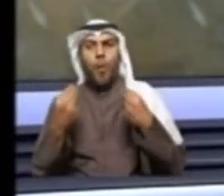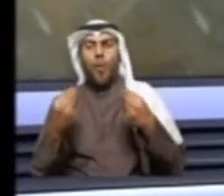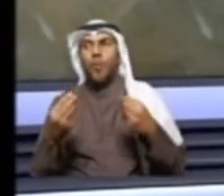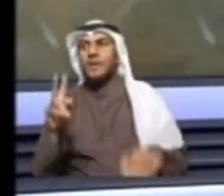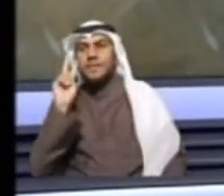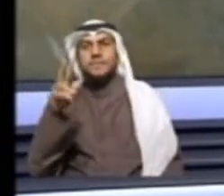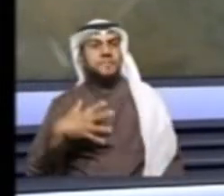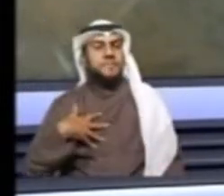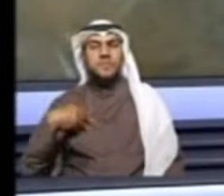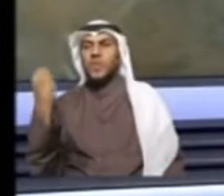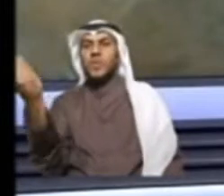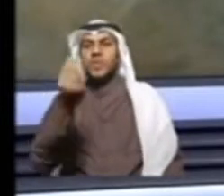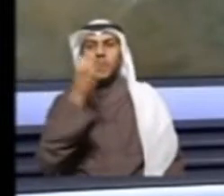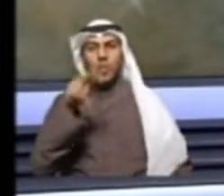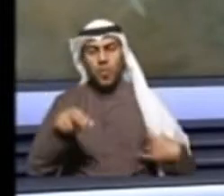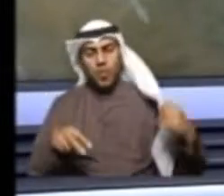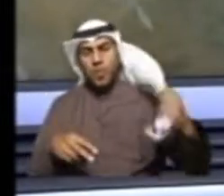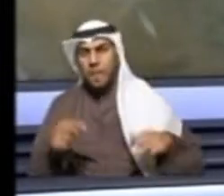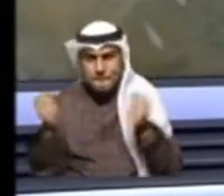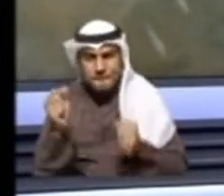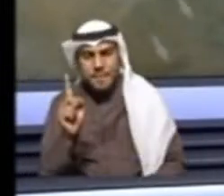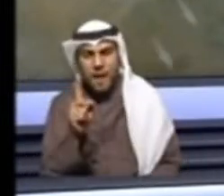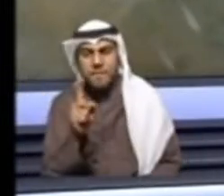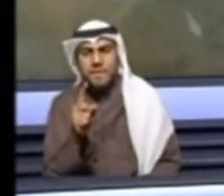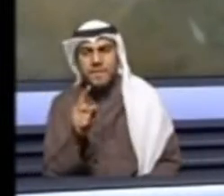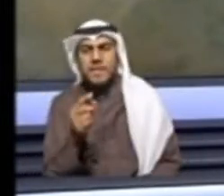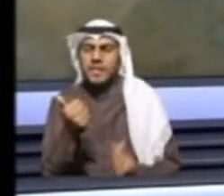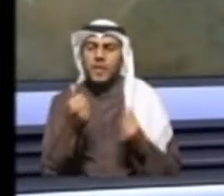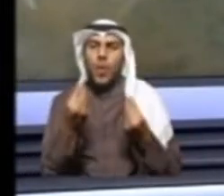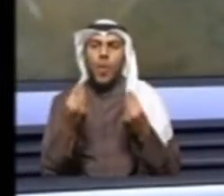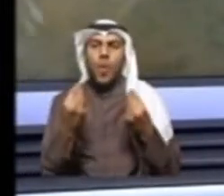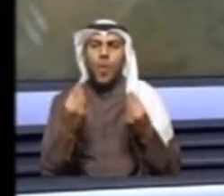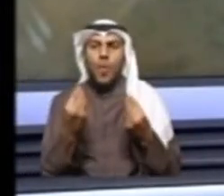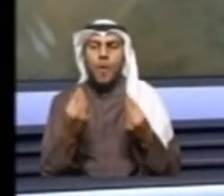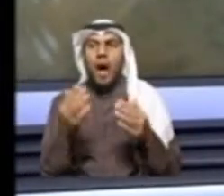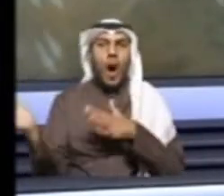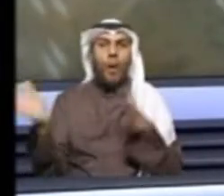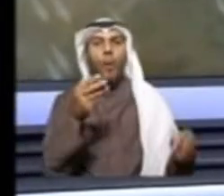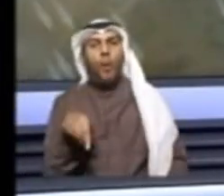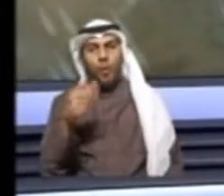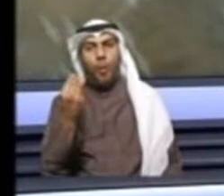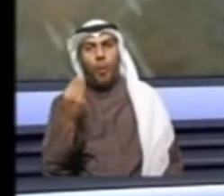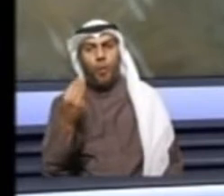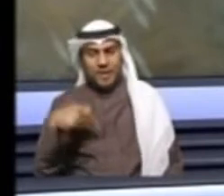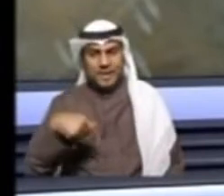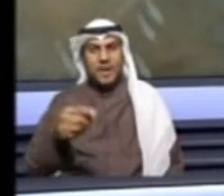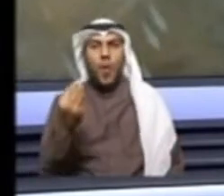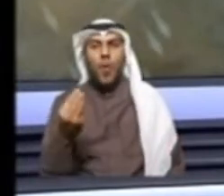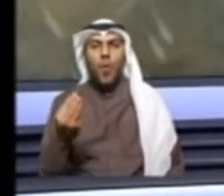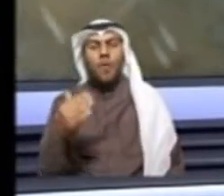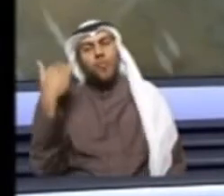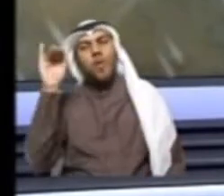يعني فعلا لاحظ حتى أجواءنا ليست البرودة الجديدة ولا الانخفاض الكبير، ولكن الاعتدال في الشتاء